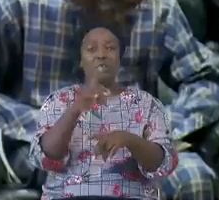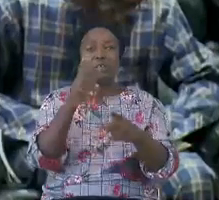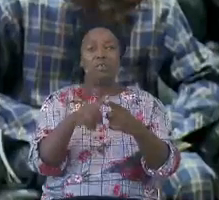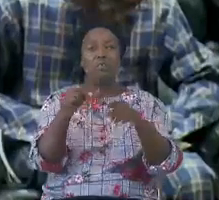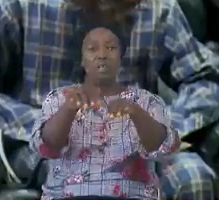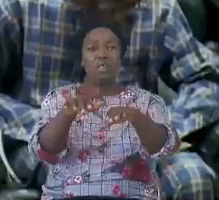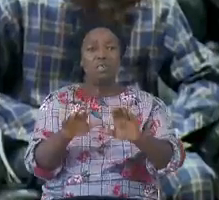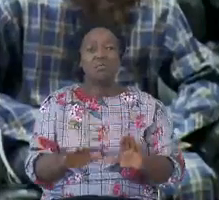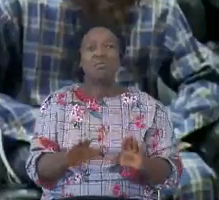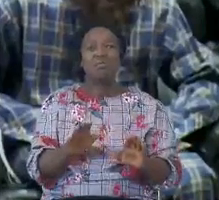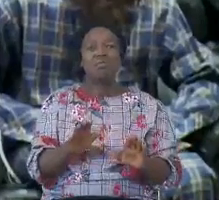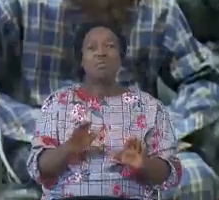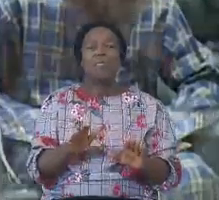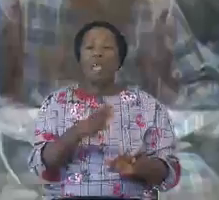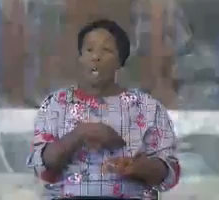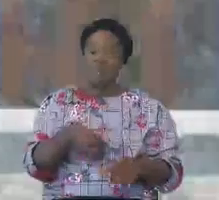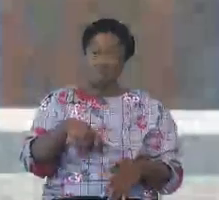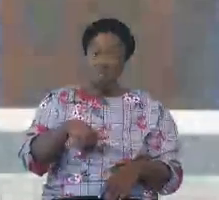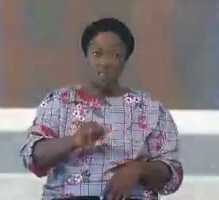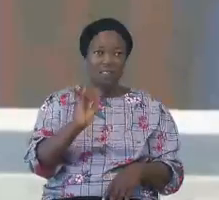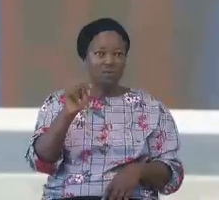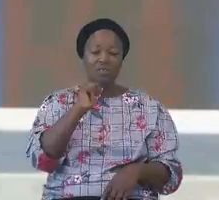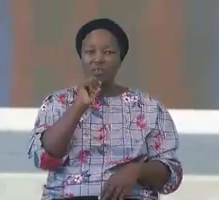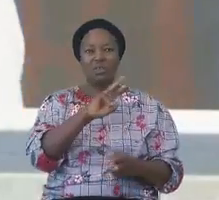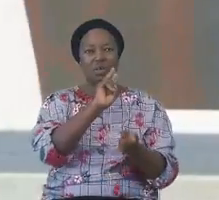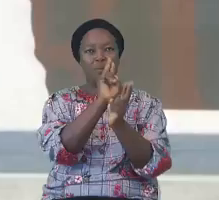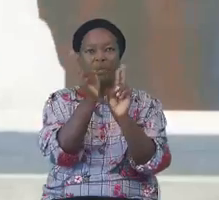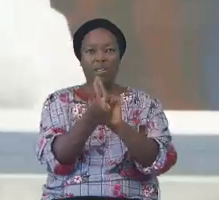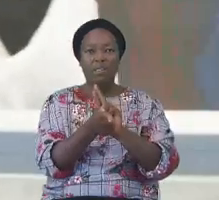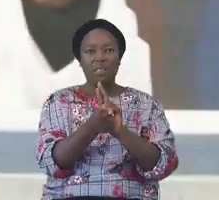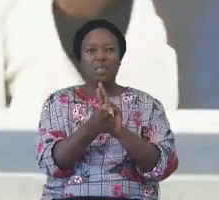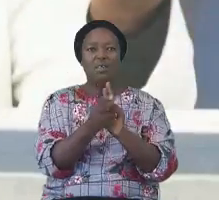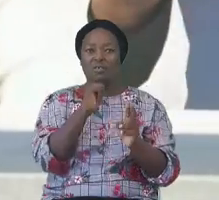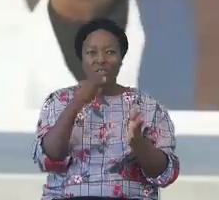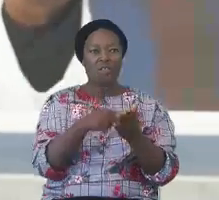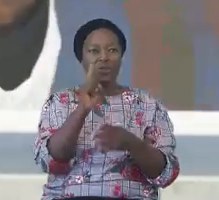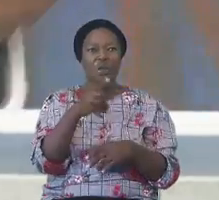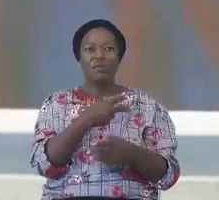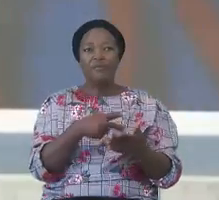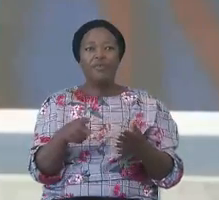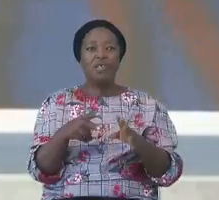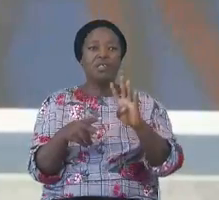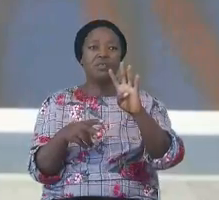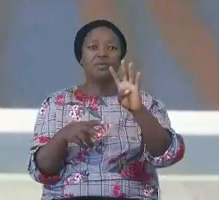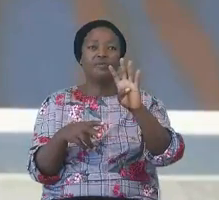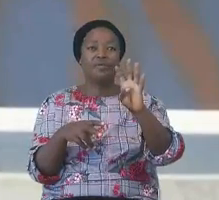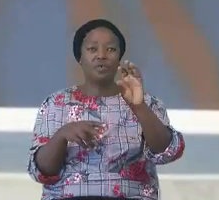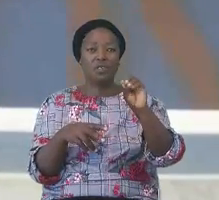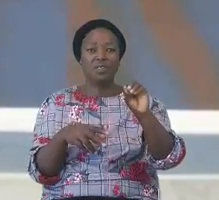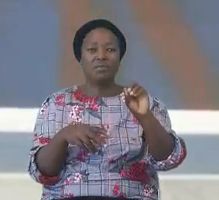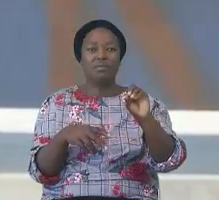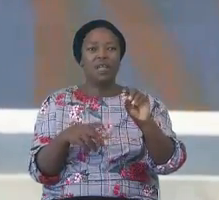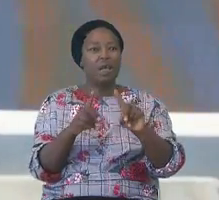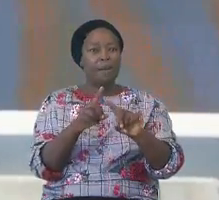Il était proche de passer de la terre à l'au-delà. Mais il ne s'est pas